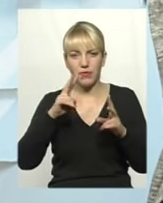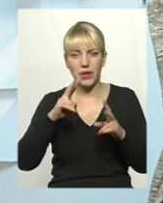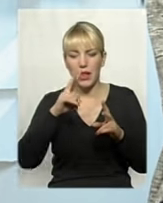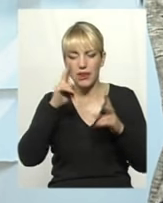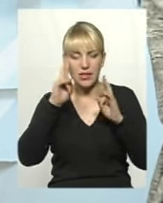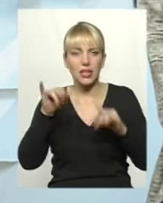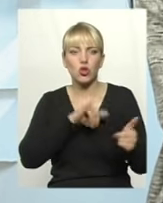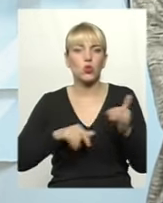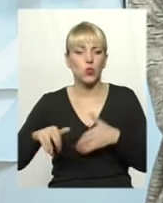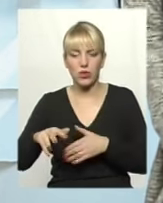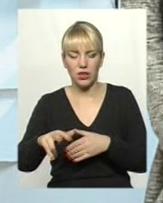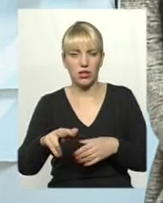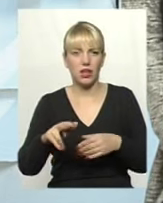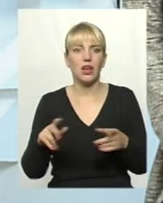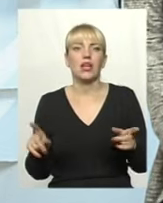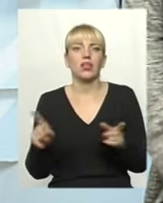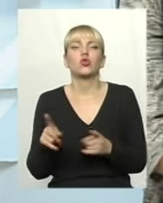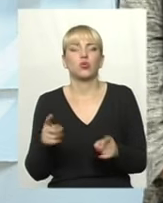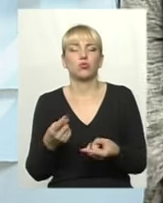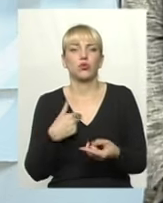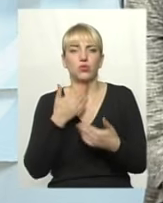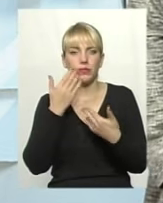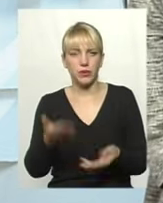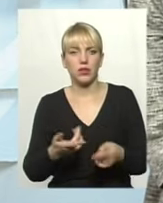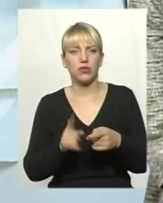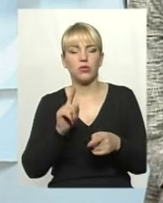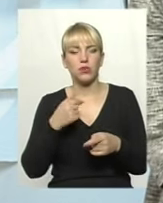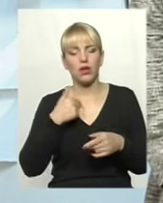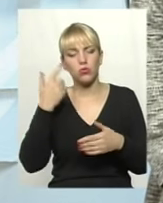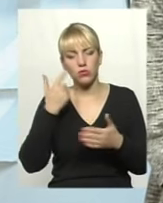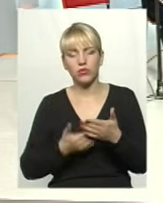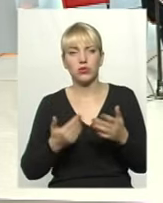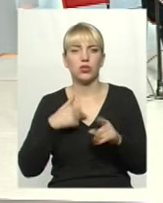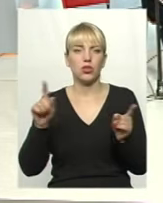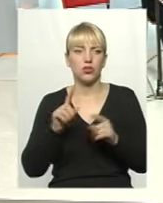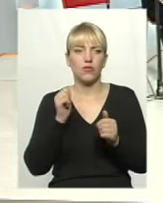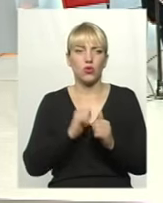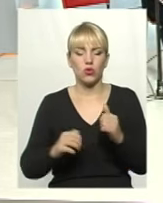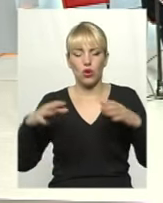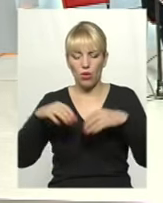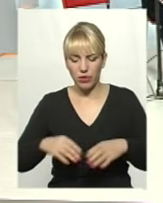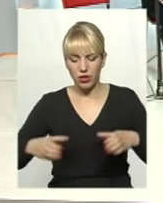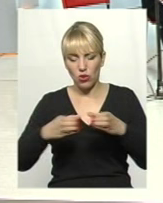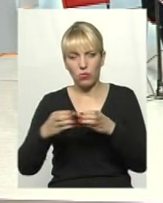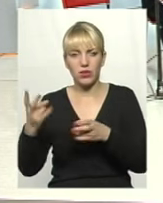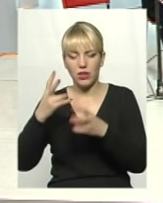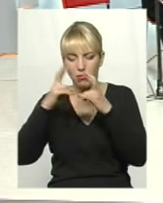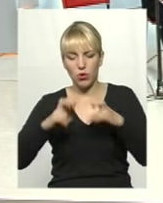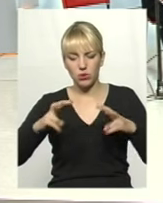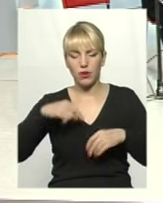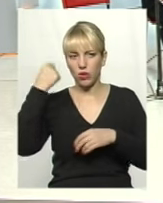чи чому, Сергію Віталійовичу? Ну, як на мене, мабуть, в кожній об'єднаній громаді треба розбиратися індивідуально, не можна